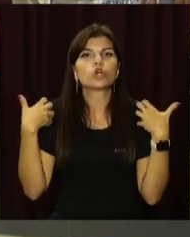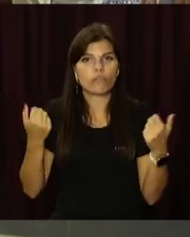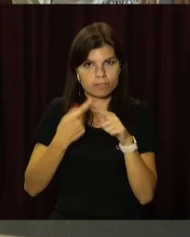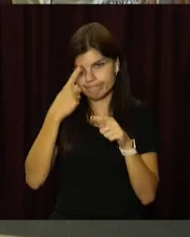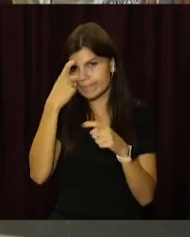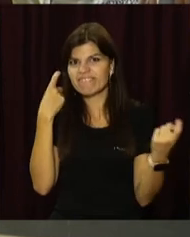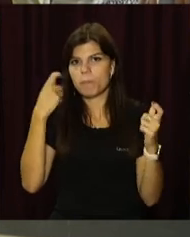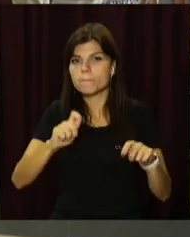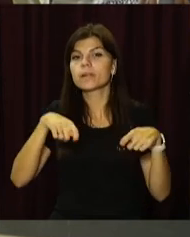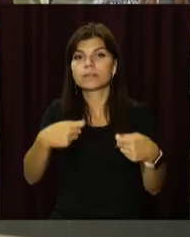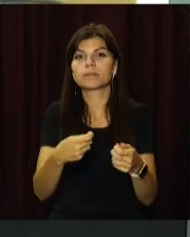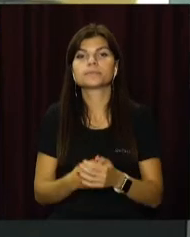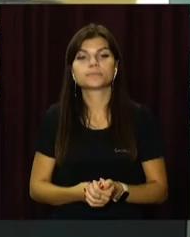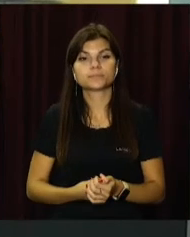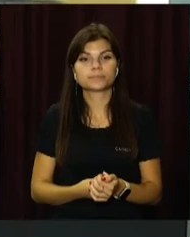здоров'я.